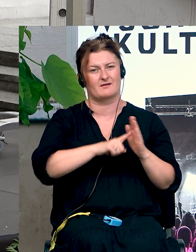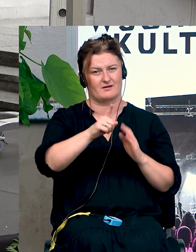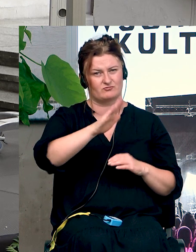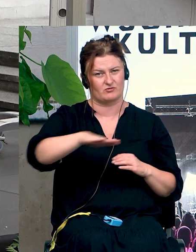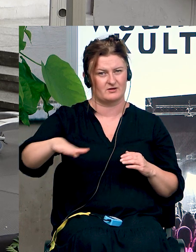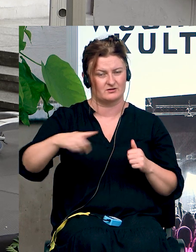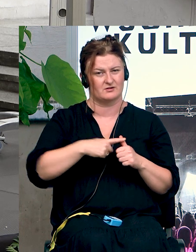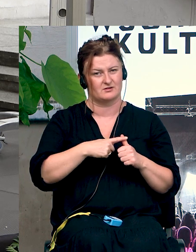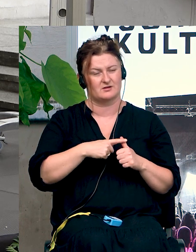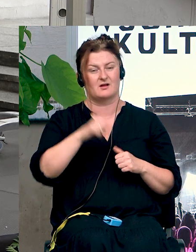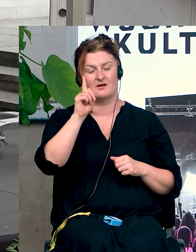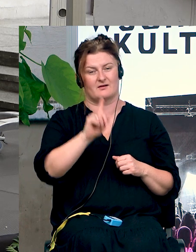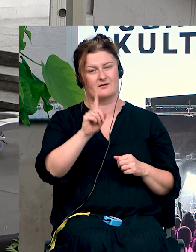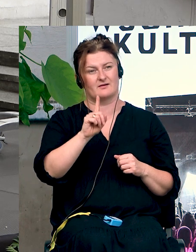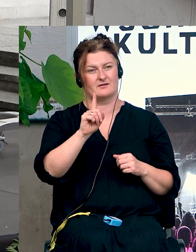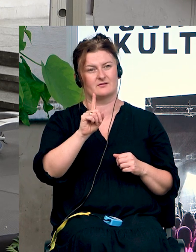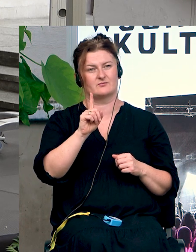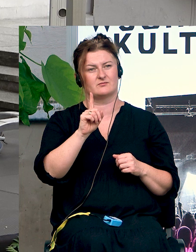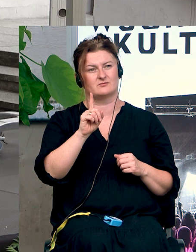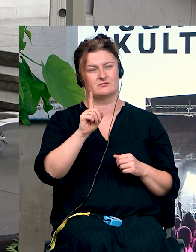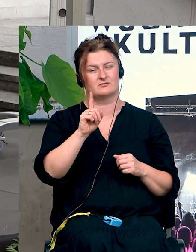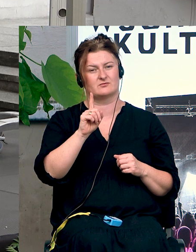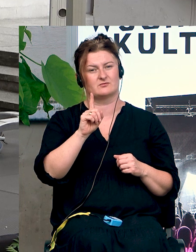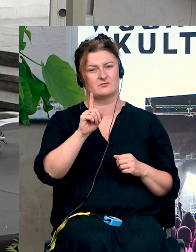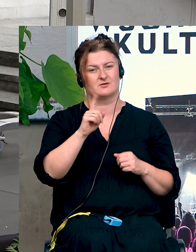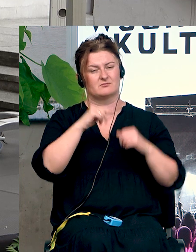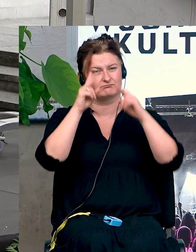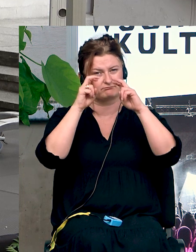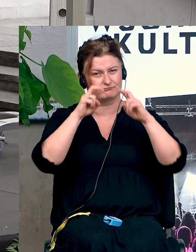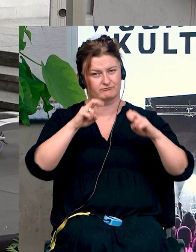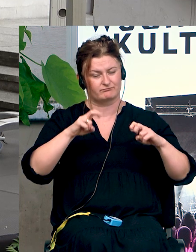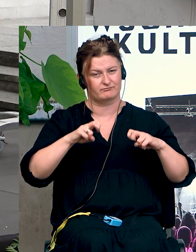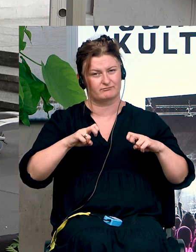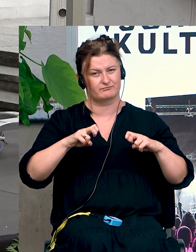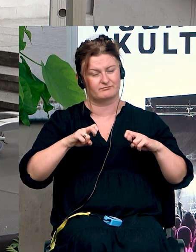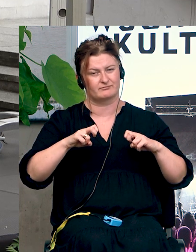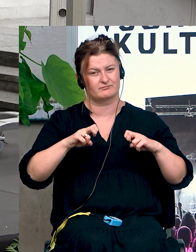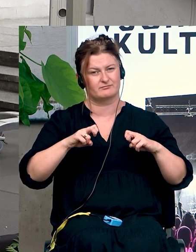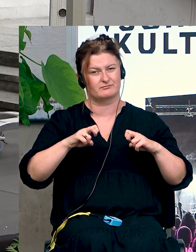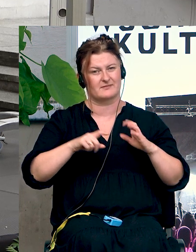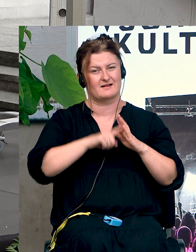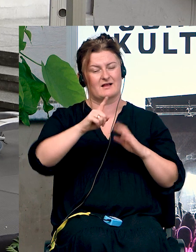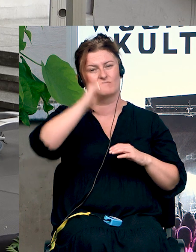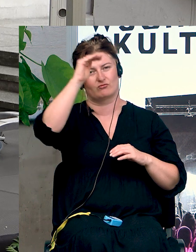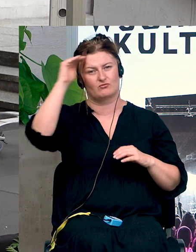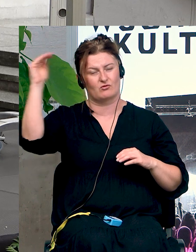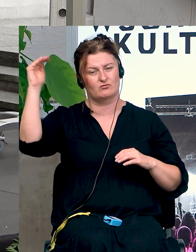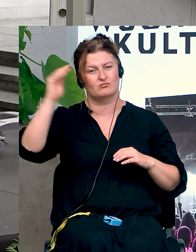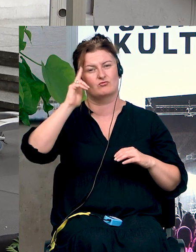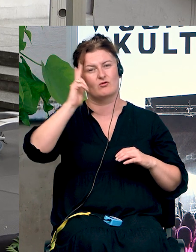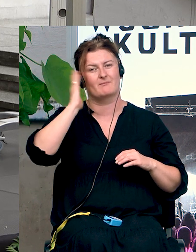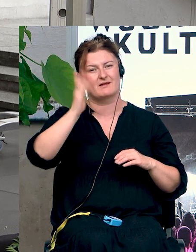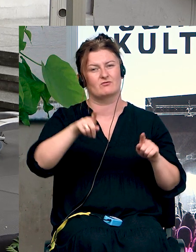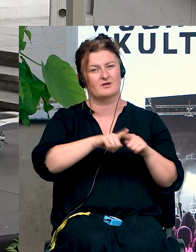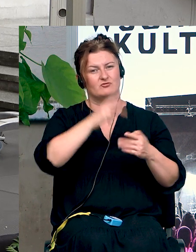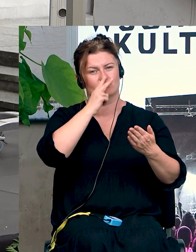ale rozkrywający i rozkodowujący jej dla siebie dorosli, які будуть читати зі своїми дітьми цю книжку, бо ця книжка починається